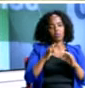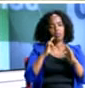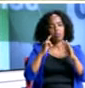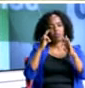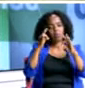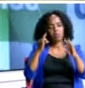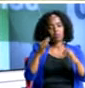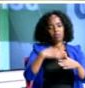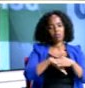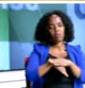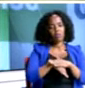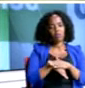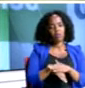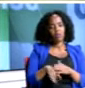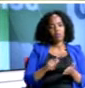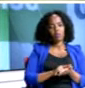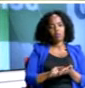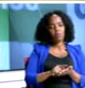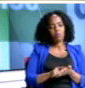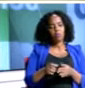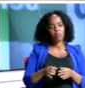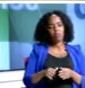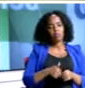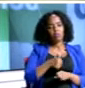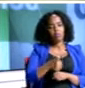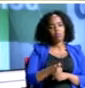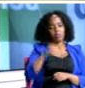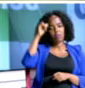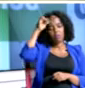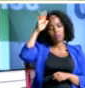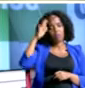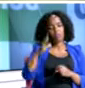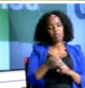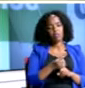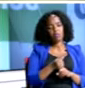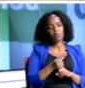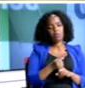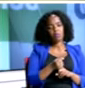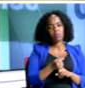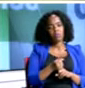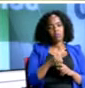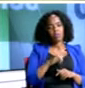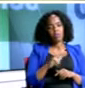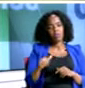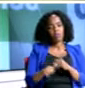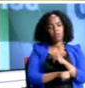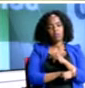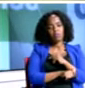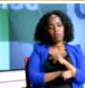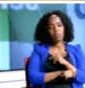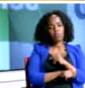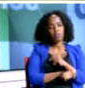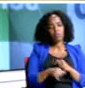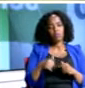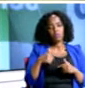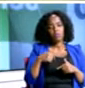dani kesatu to banda bikana kesa namon namme onni amma qabame ka japa era yera mukuni ak godin arti kana seni kesatu ndu